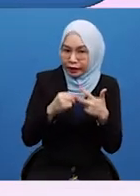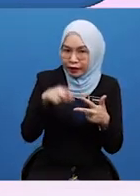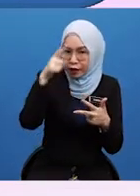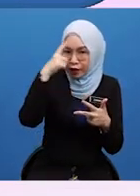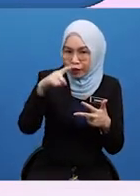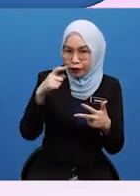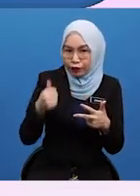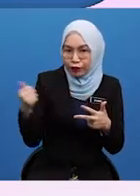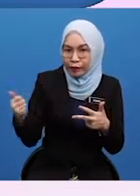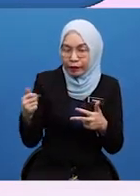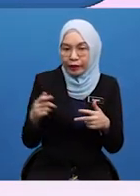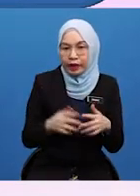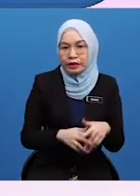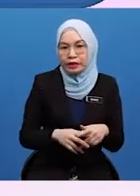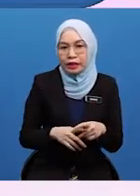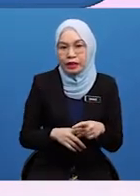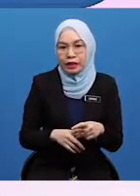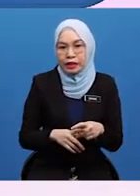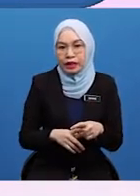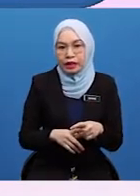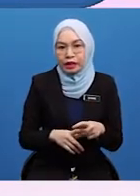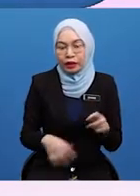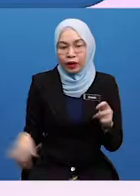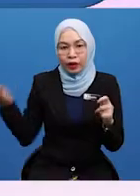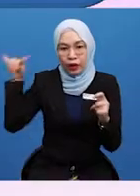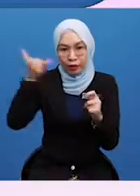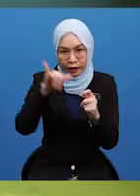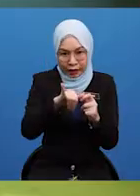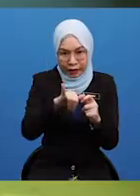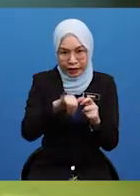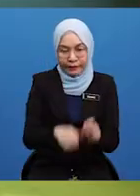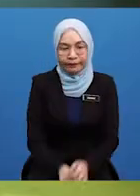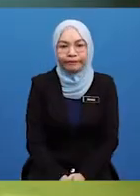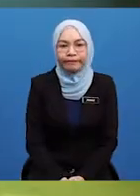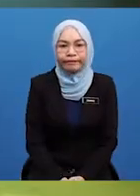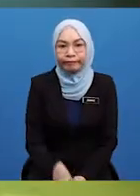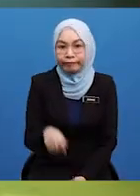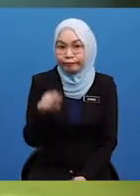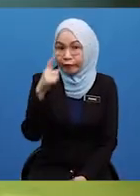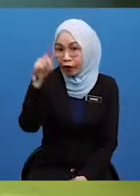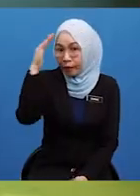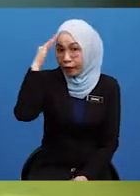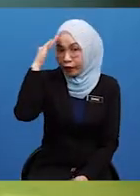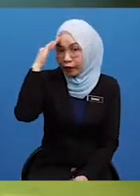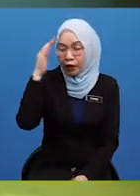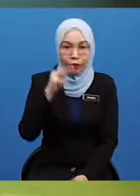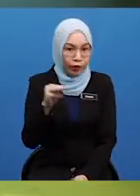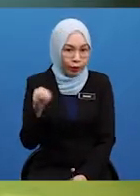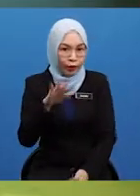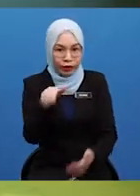Komunikasi untuk pengetahuan murid suka Yan Jong site dan